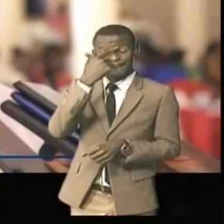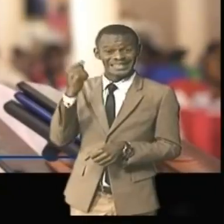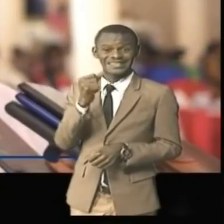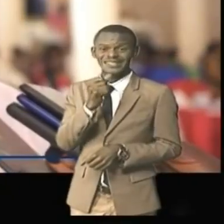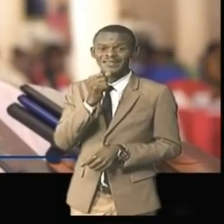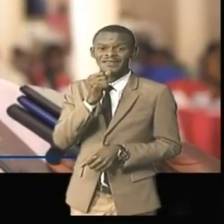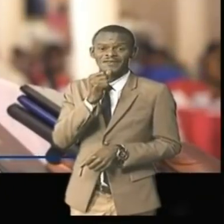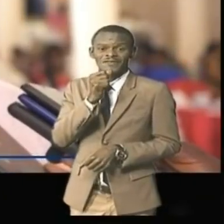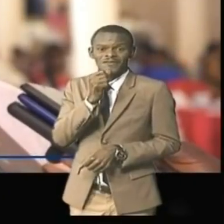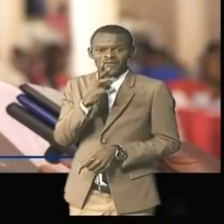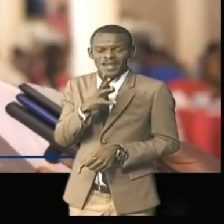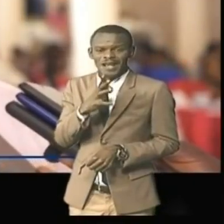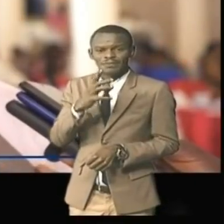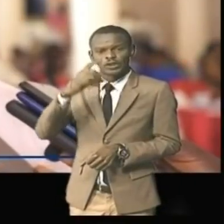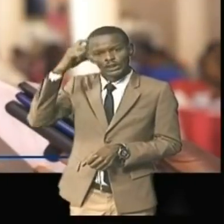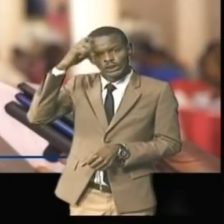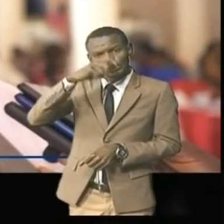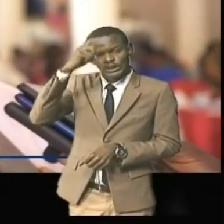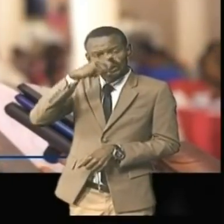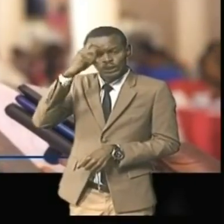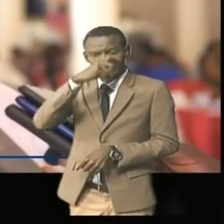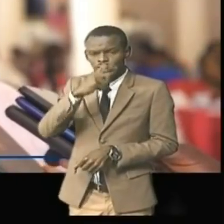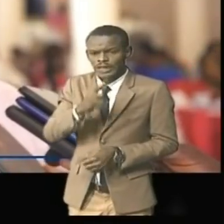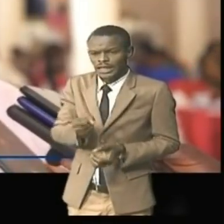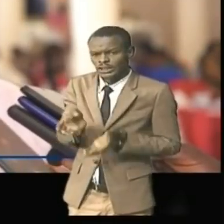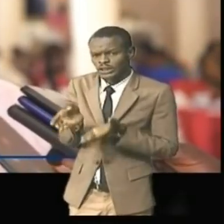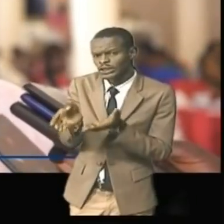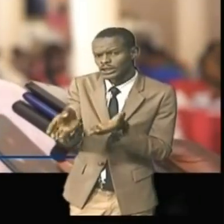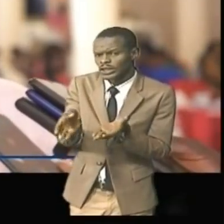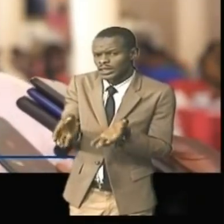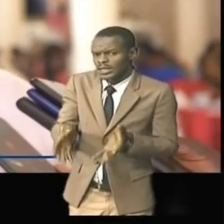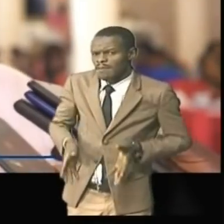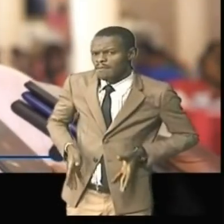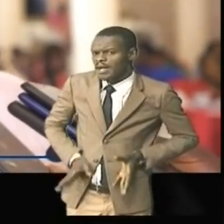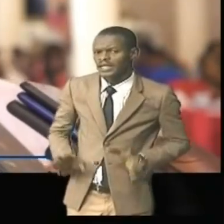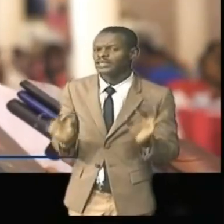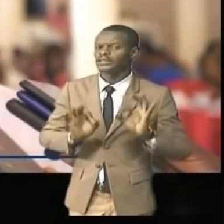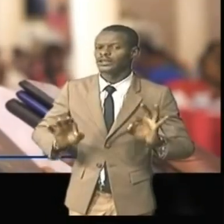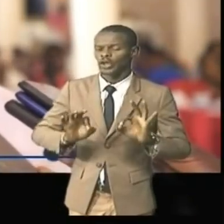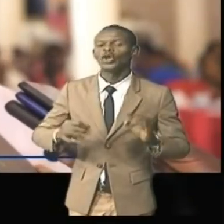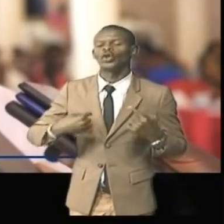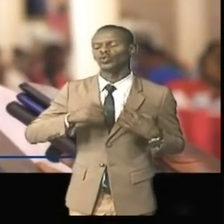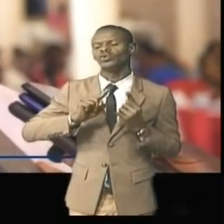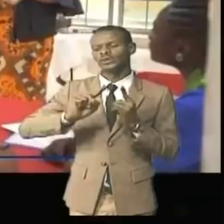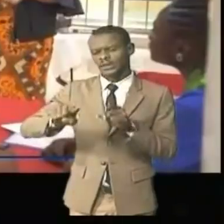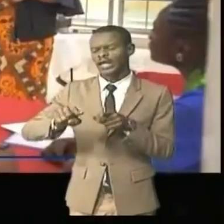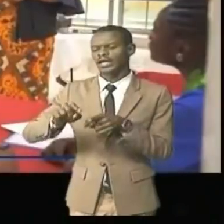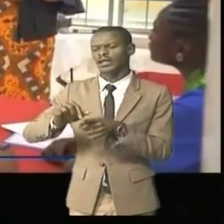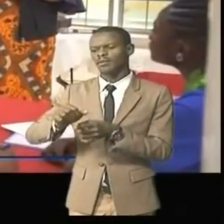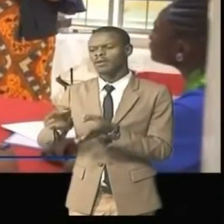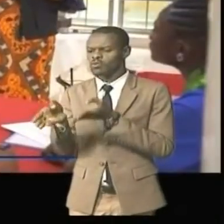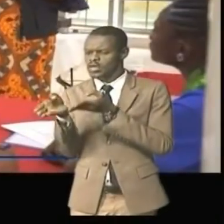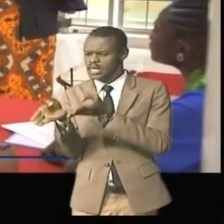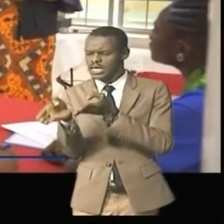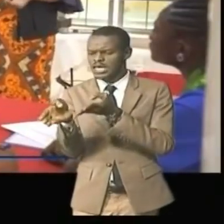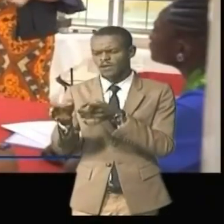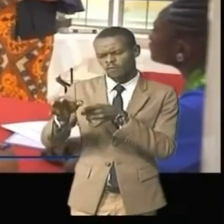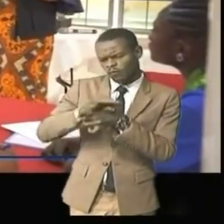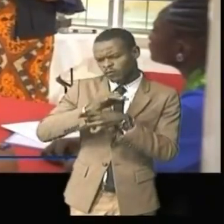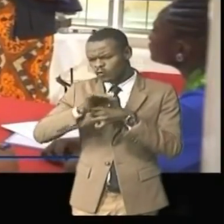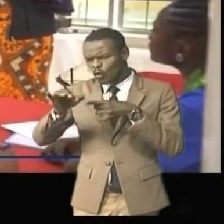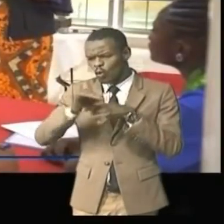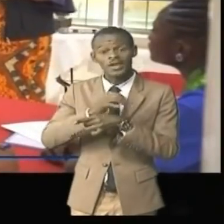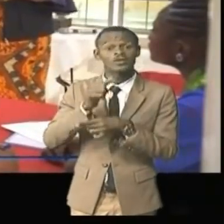la morbimortalité materno-infantile et améliorer certaines prestations des sages-femmes. 5 poules de sages-femmes